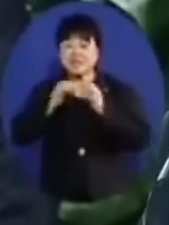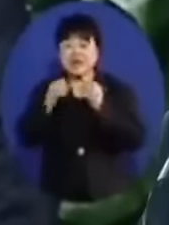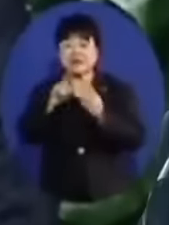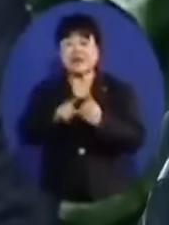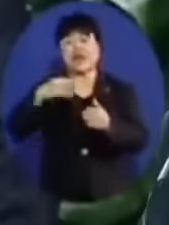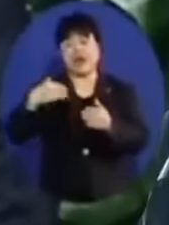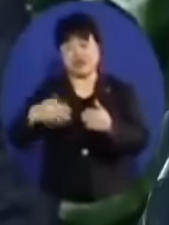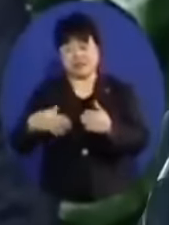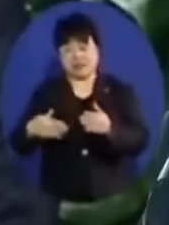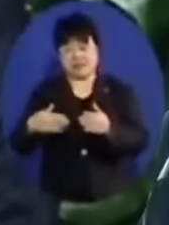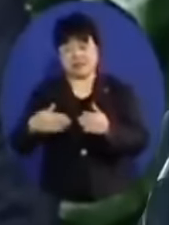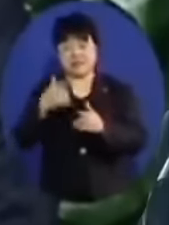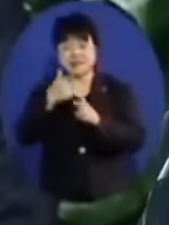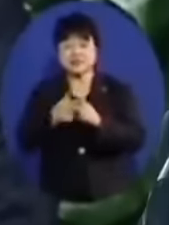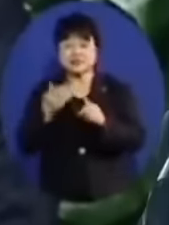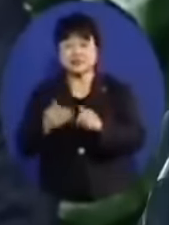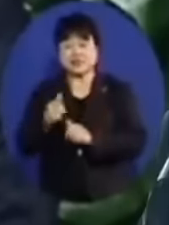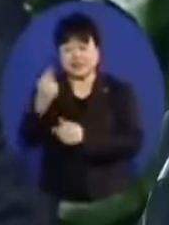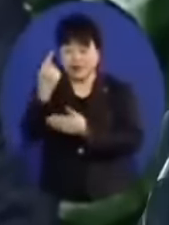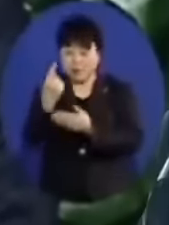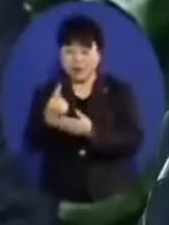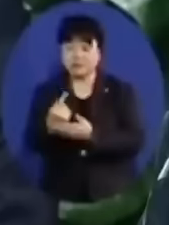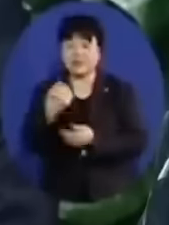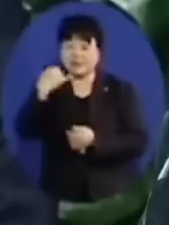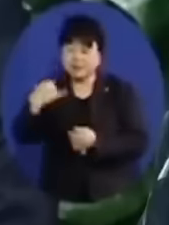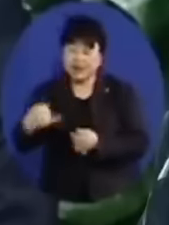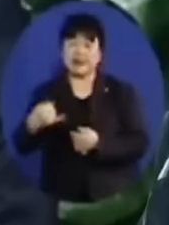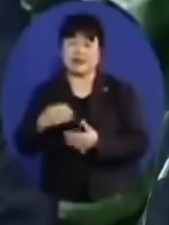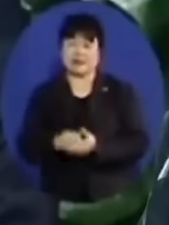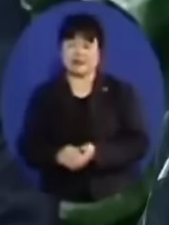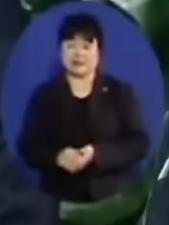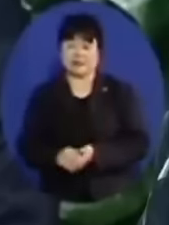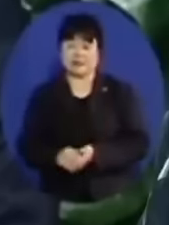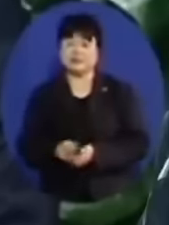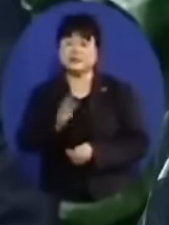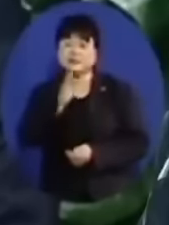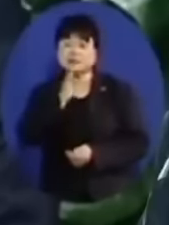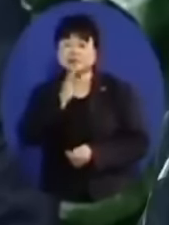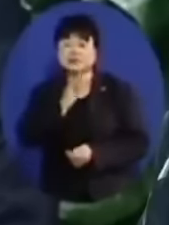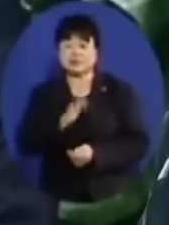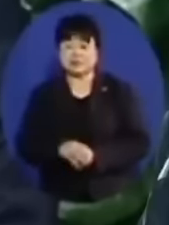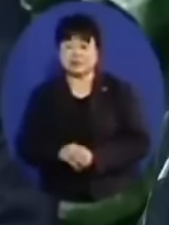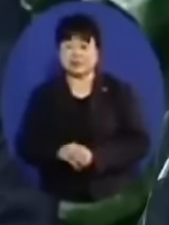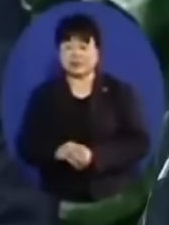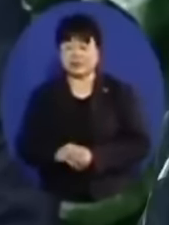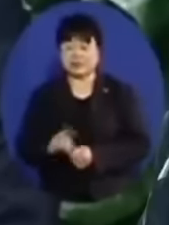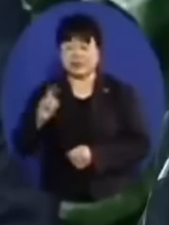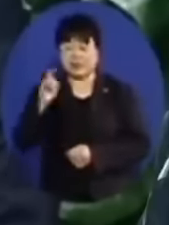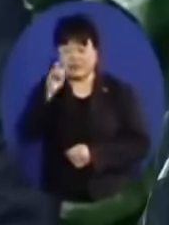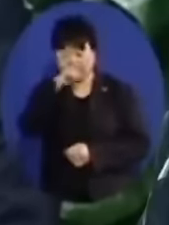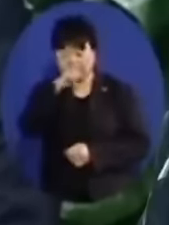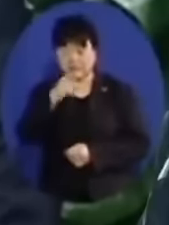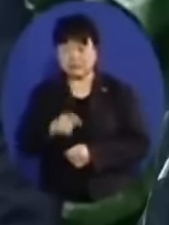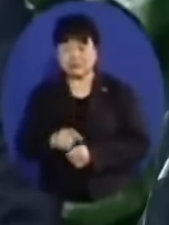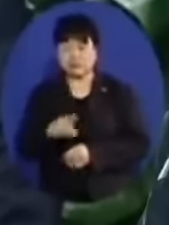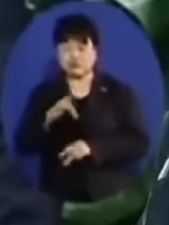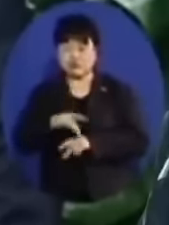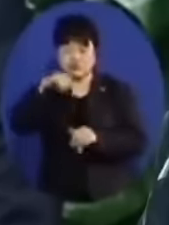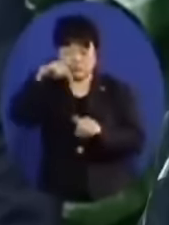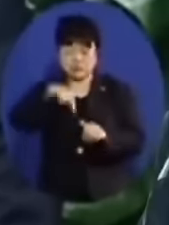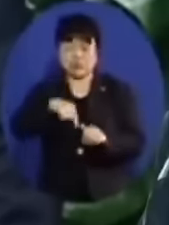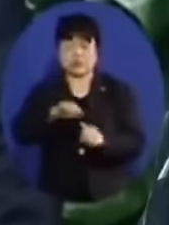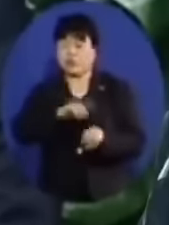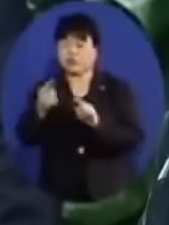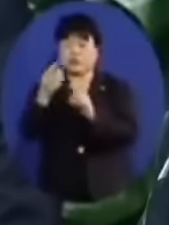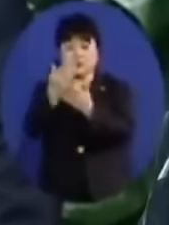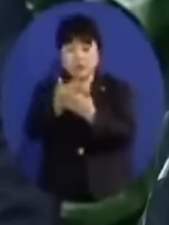아닌데 예수님께 따라와서 내 딸이 무섭게 흉악하게 귀신 들렸으니 딸을 고쳐달라고